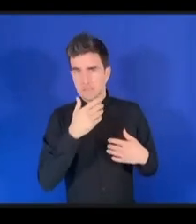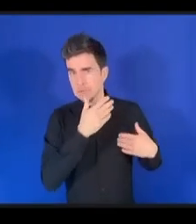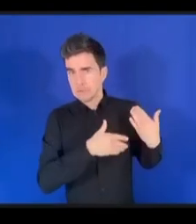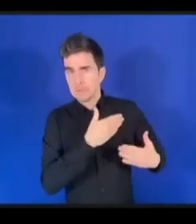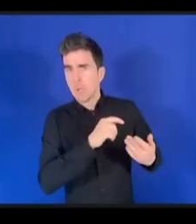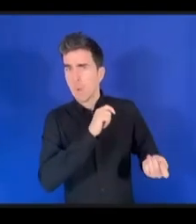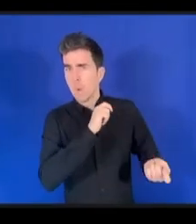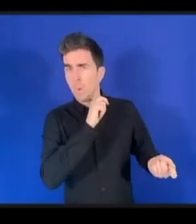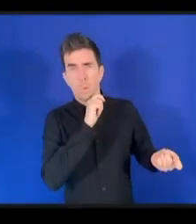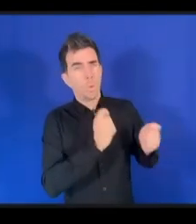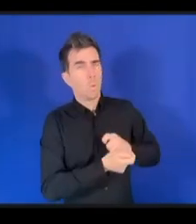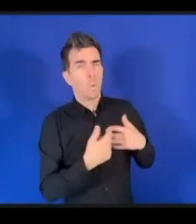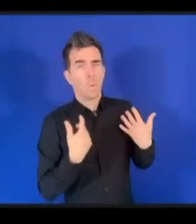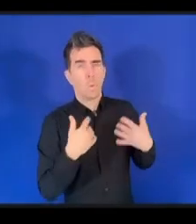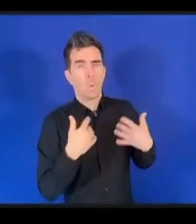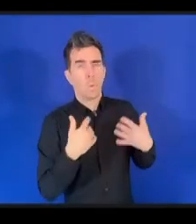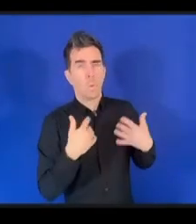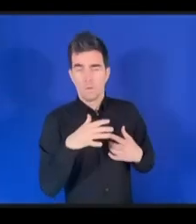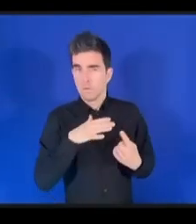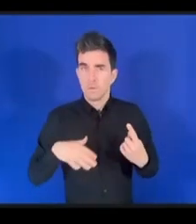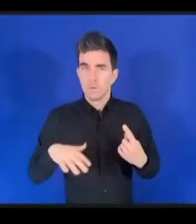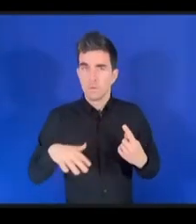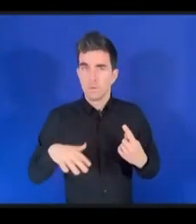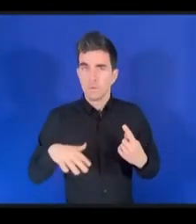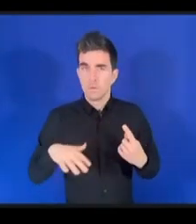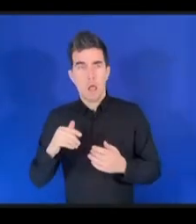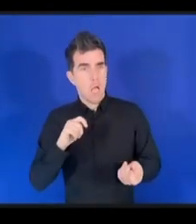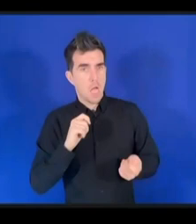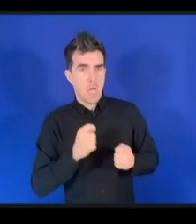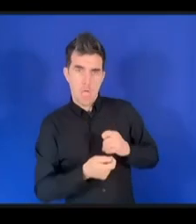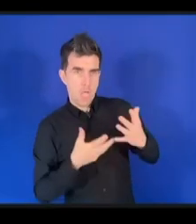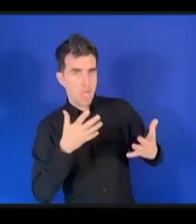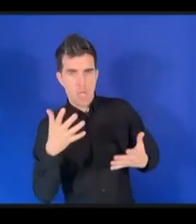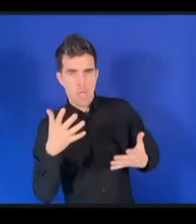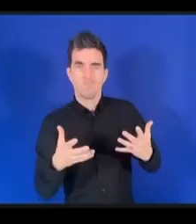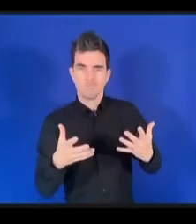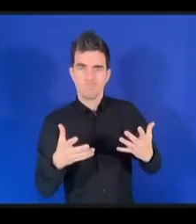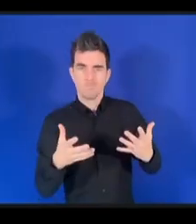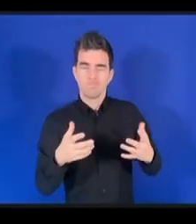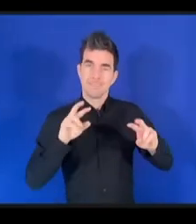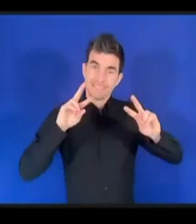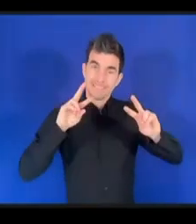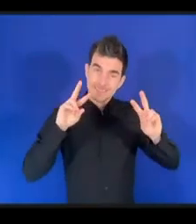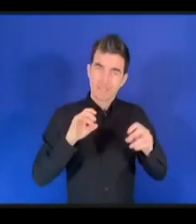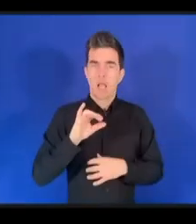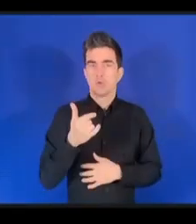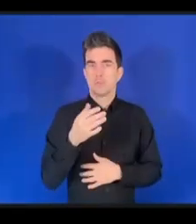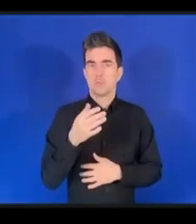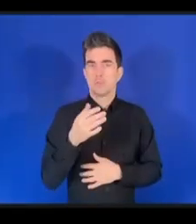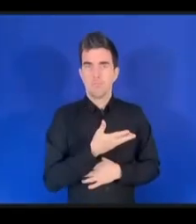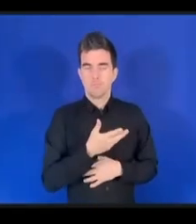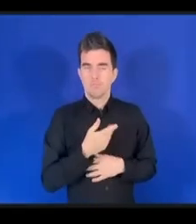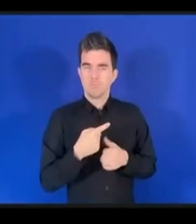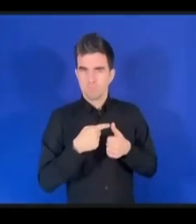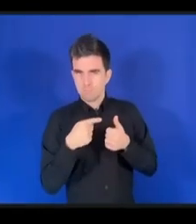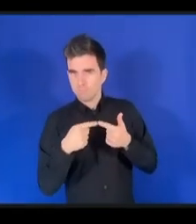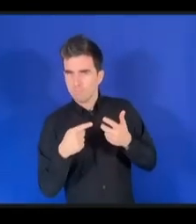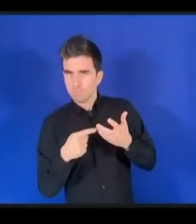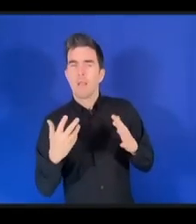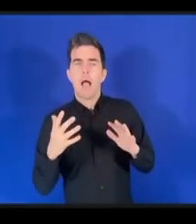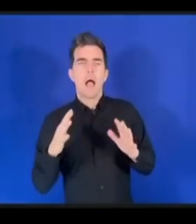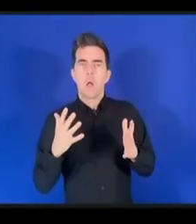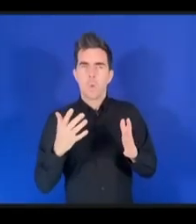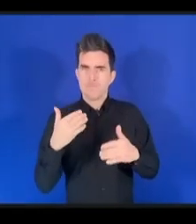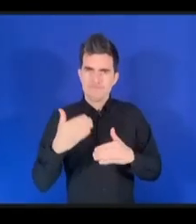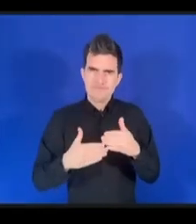AI はこの1年、大きな話題となり、本会合でも中心的な話題の一つとな